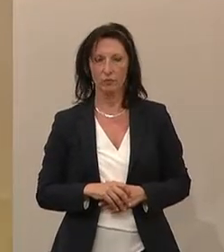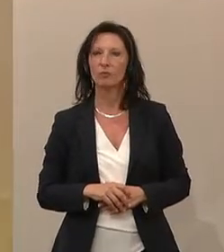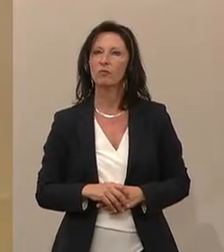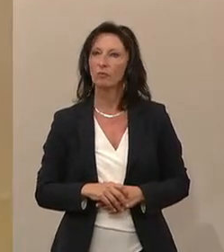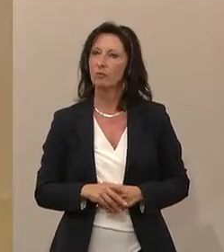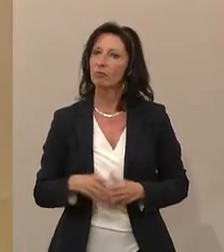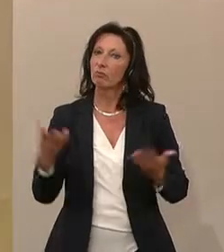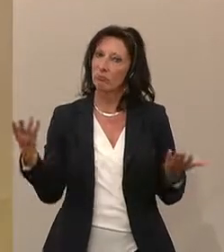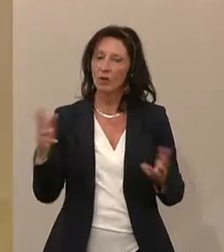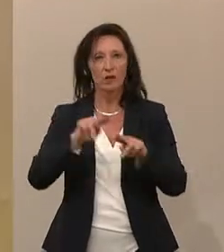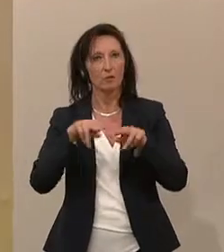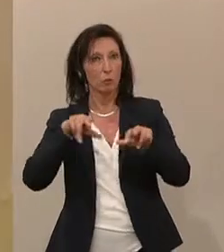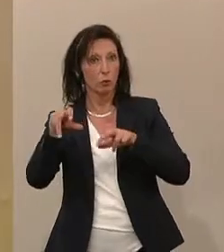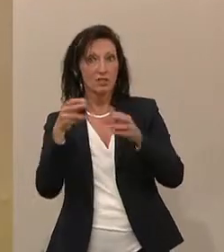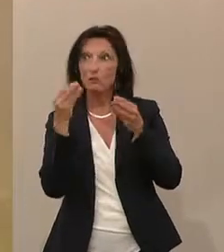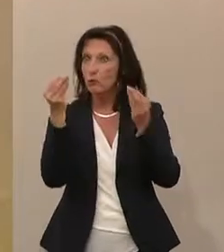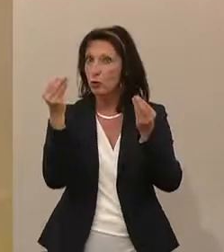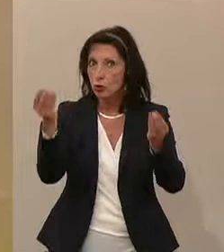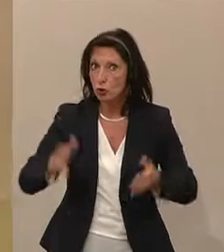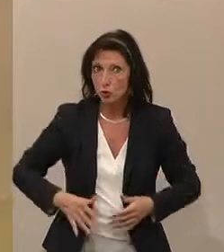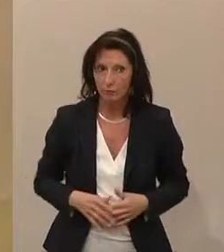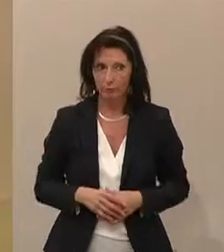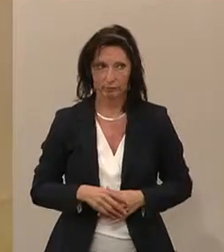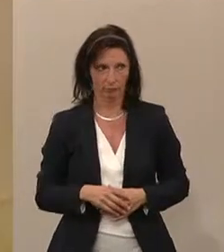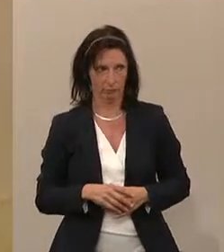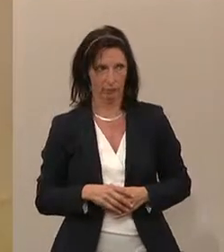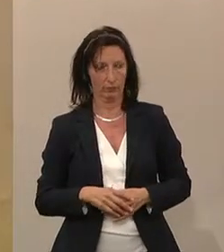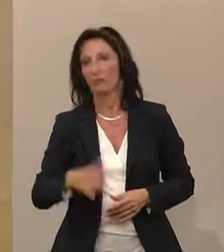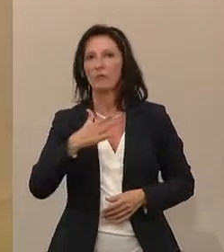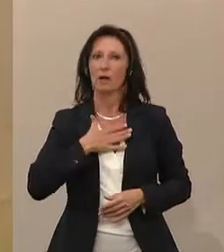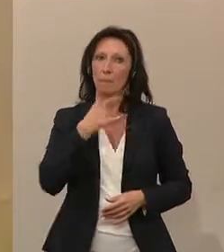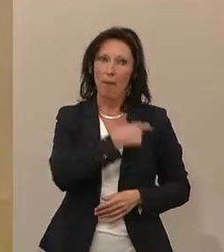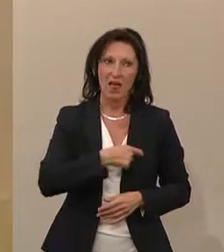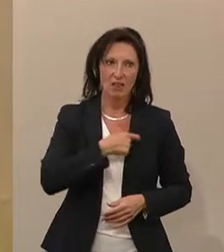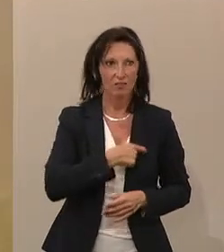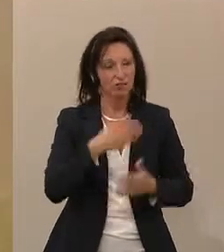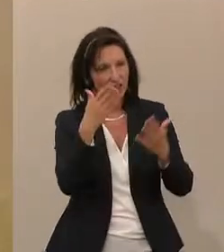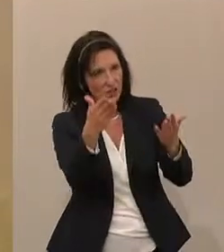Ich wünsche dieser Bundesregierung, ich wünsche meiner